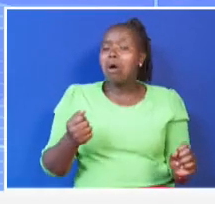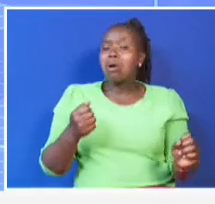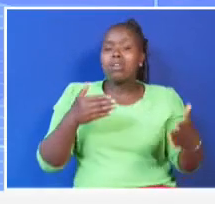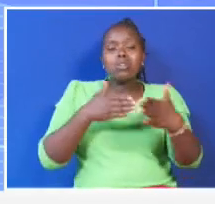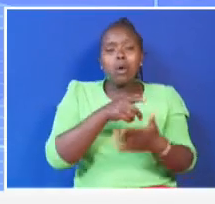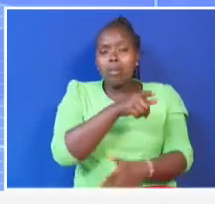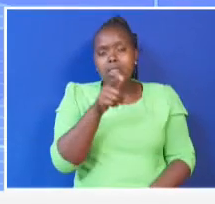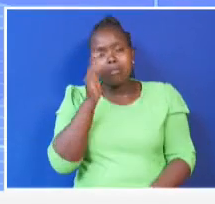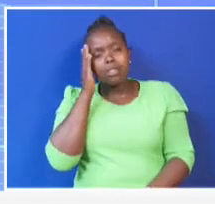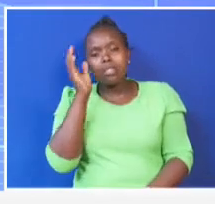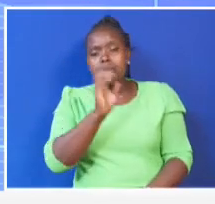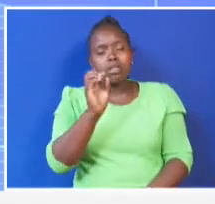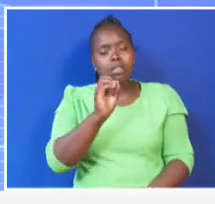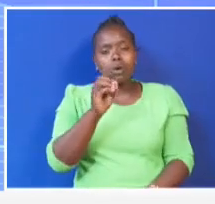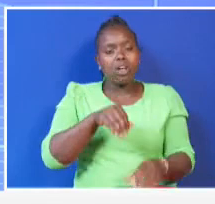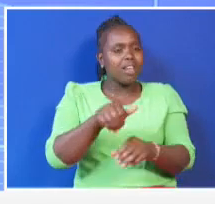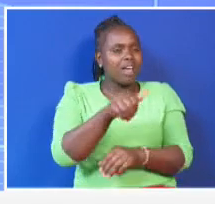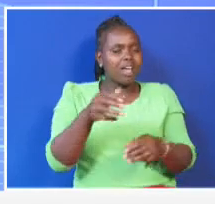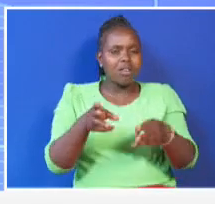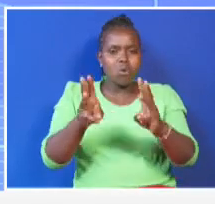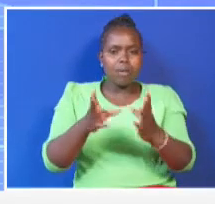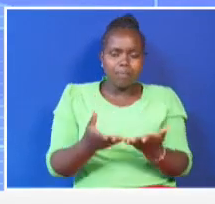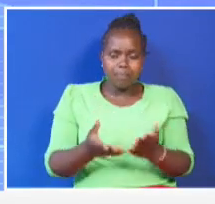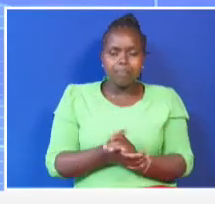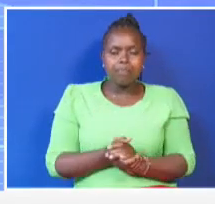basi kwa namna yoyote ile, na